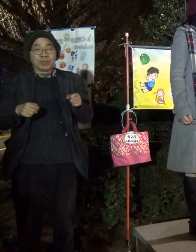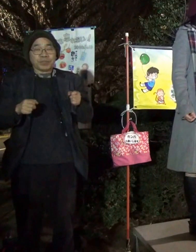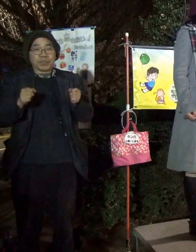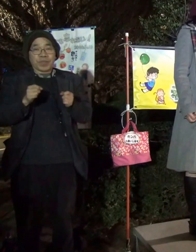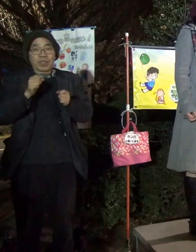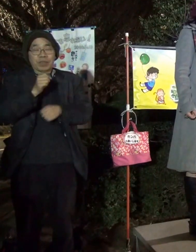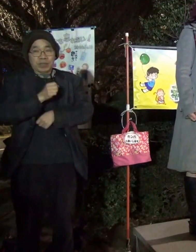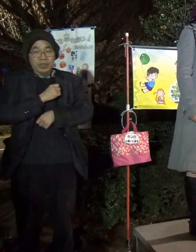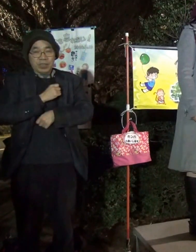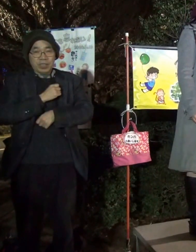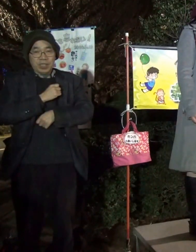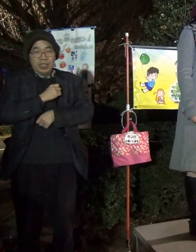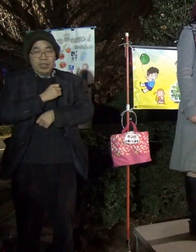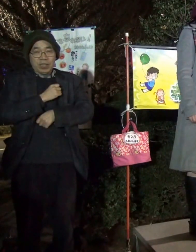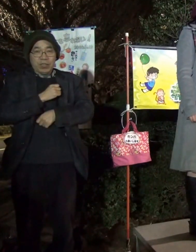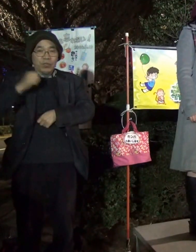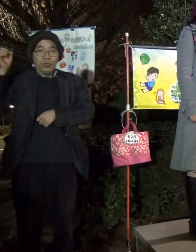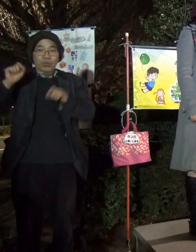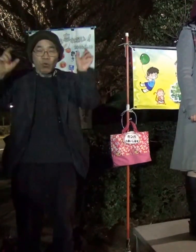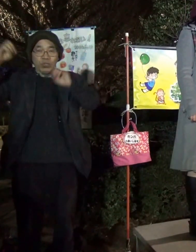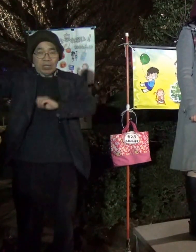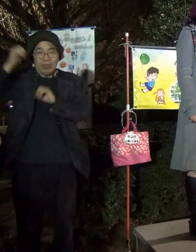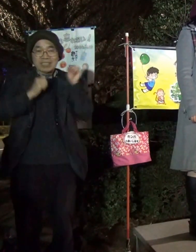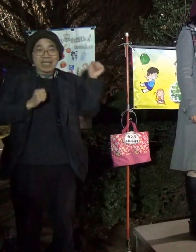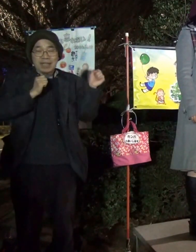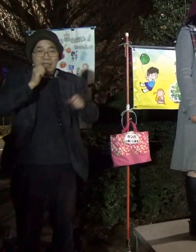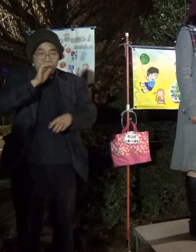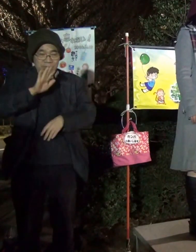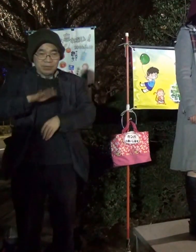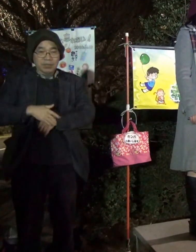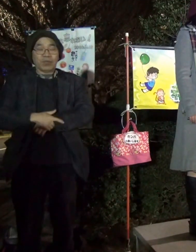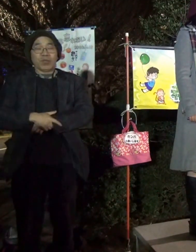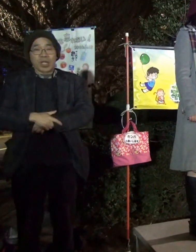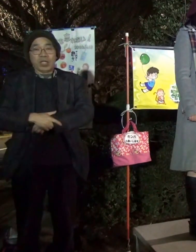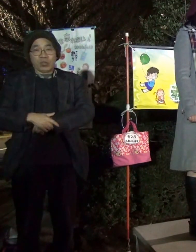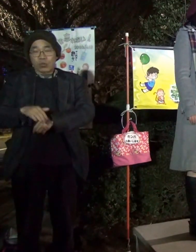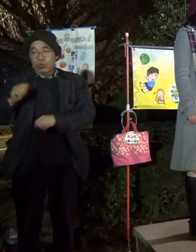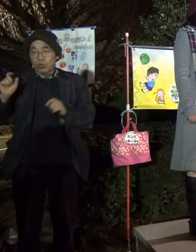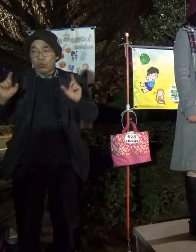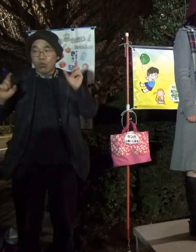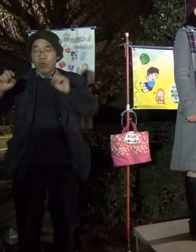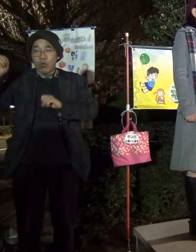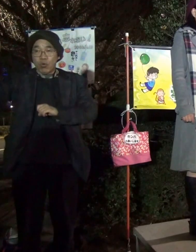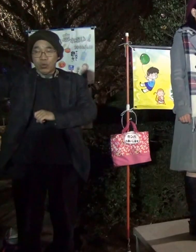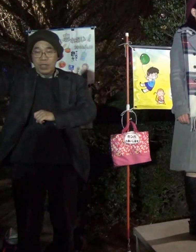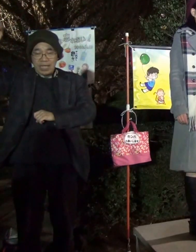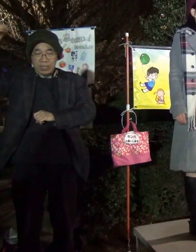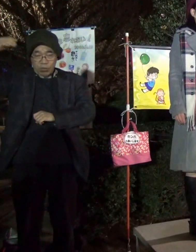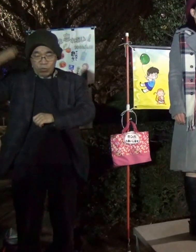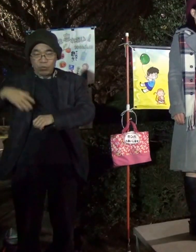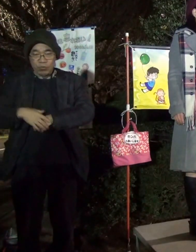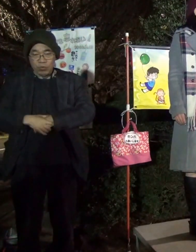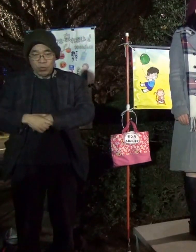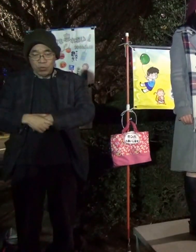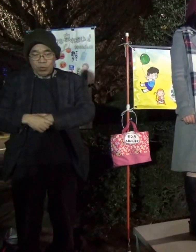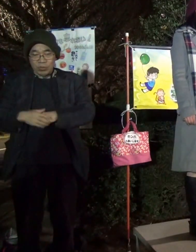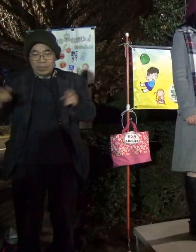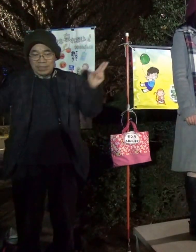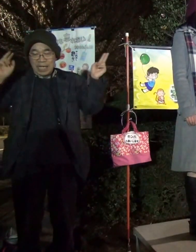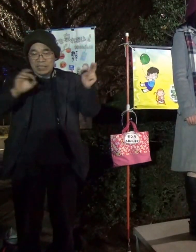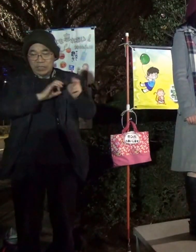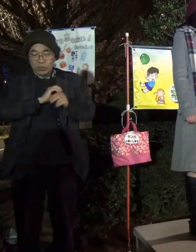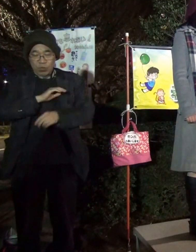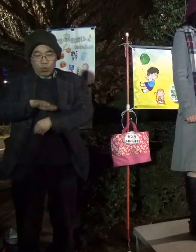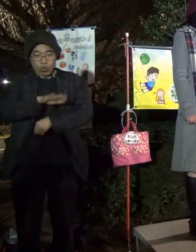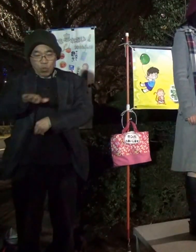ね、僕聞きたいことあるの、はい、東電の方が、東電の社員の子供が、はい、みんな京都行って、それでなん